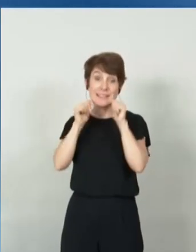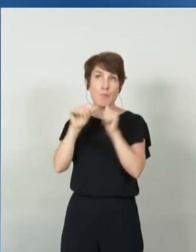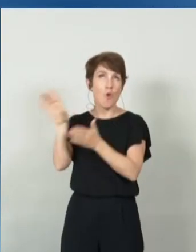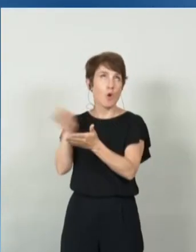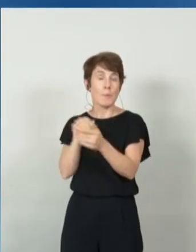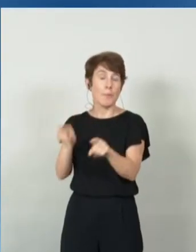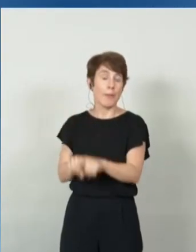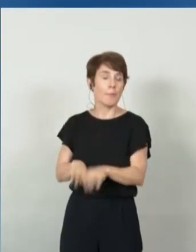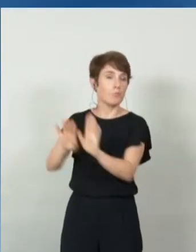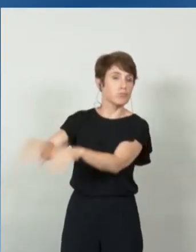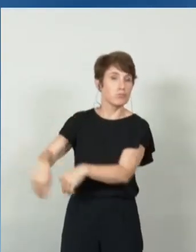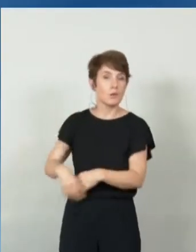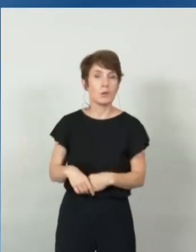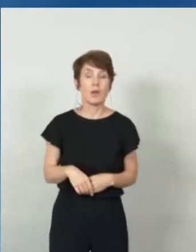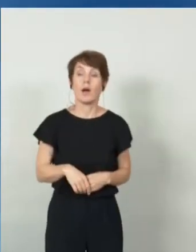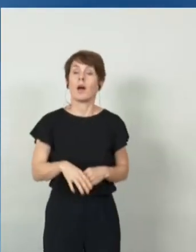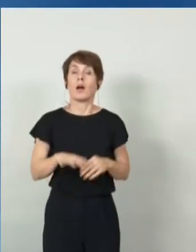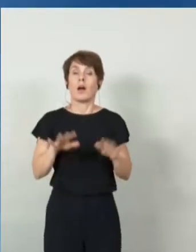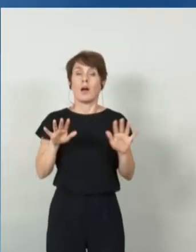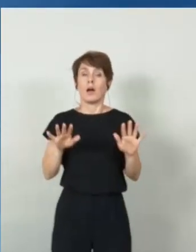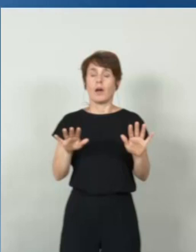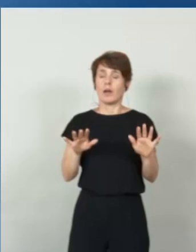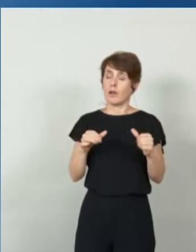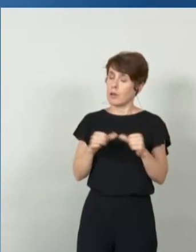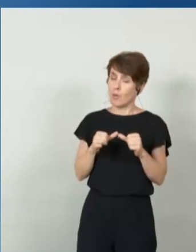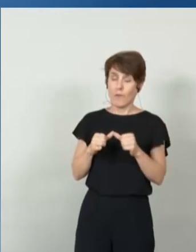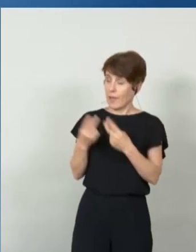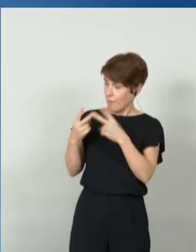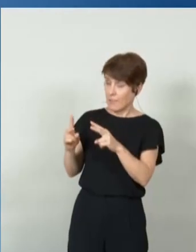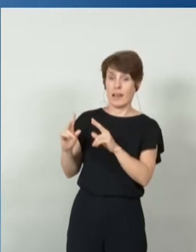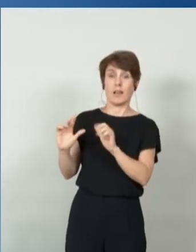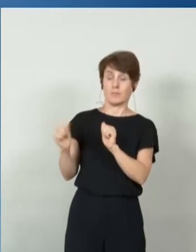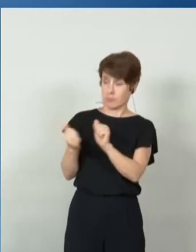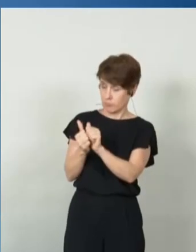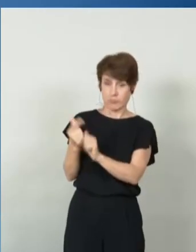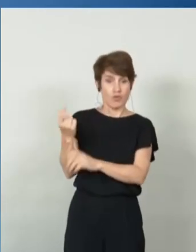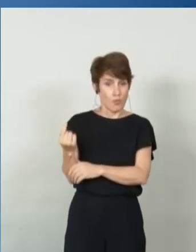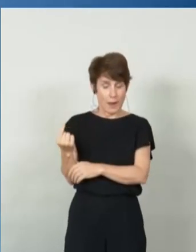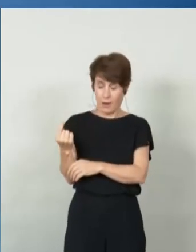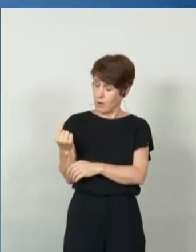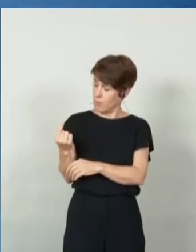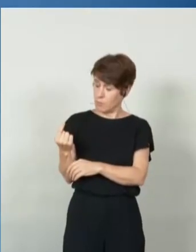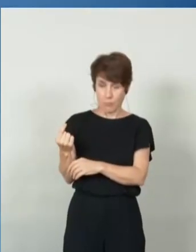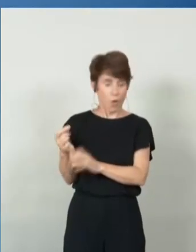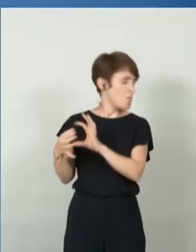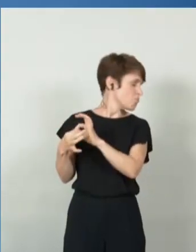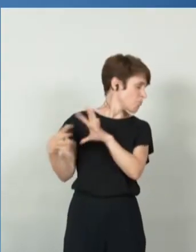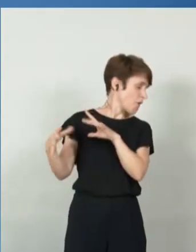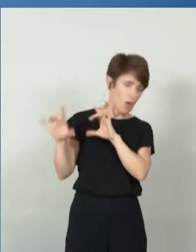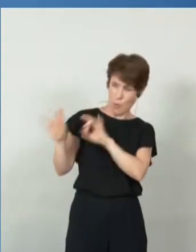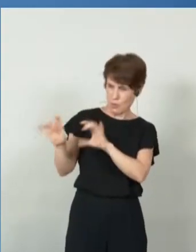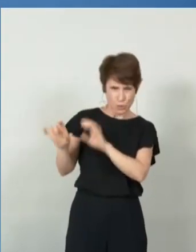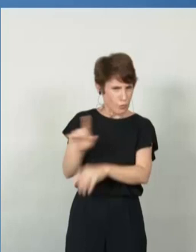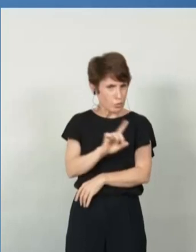en refuse pas de faire vivre un jumelage on le fait effectivement le